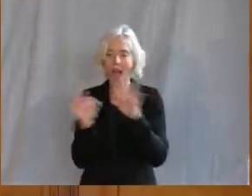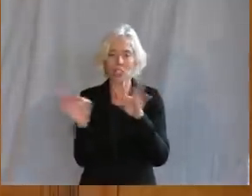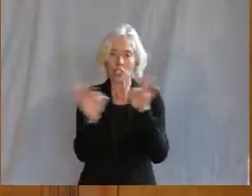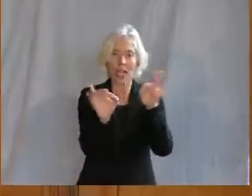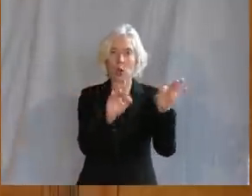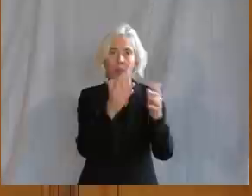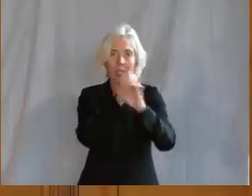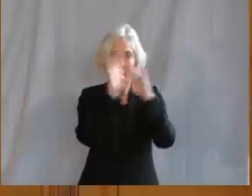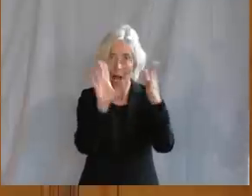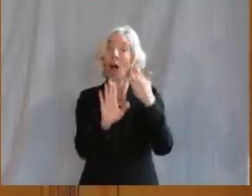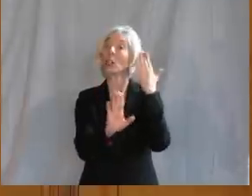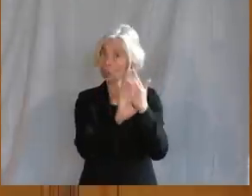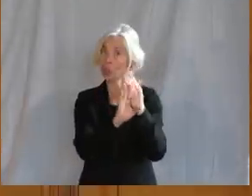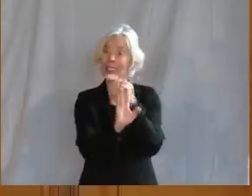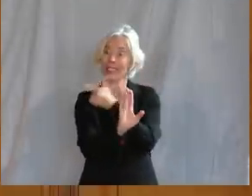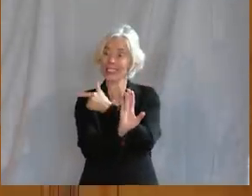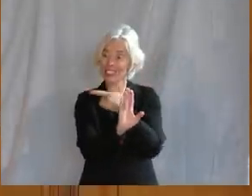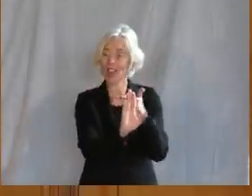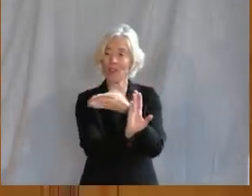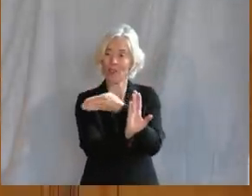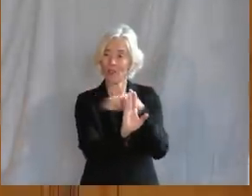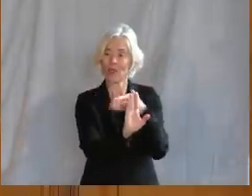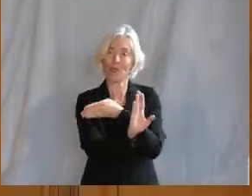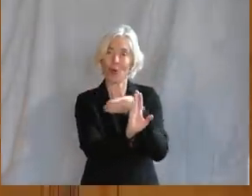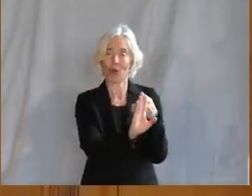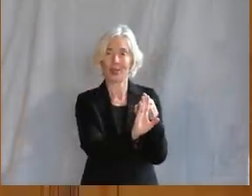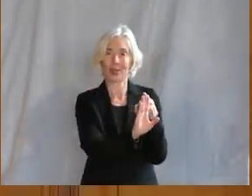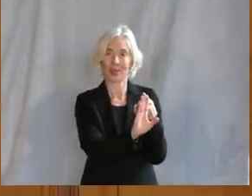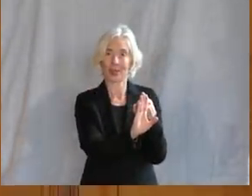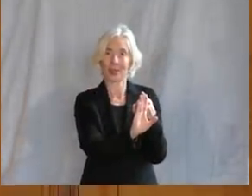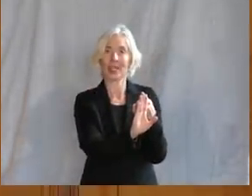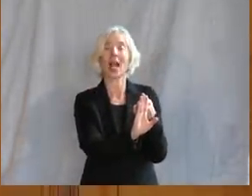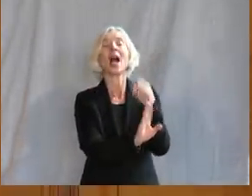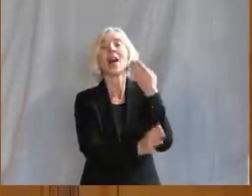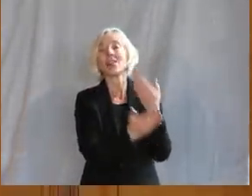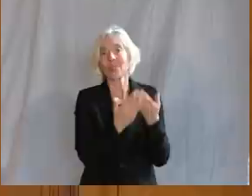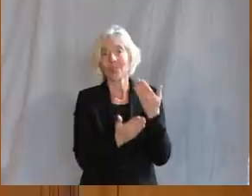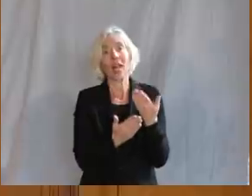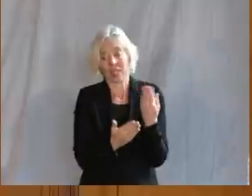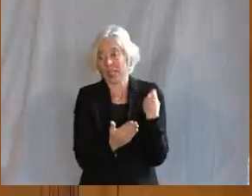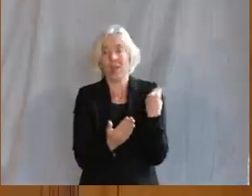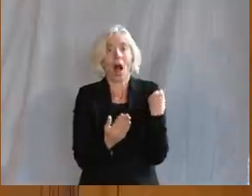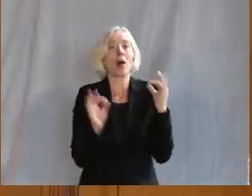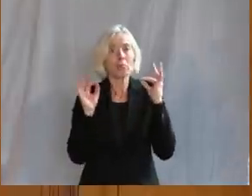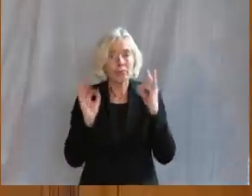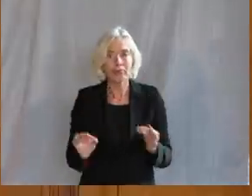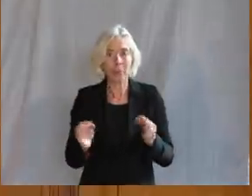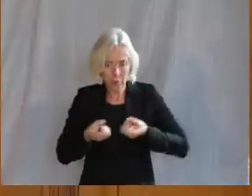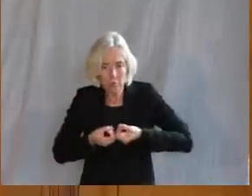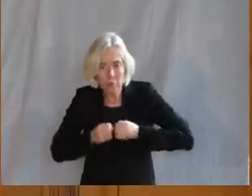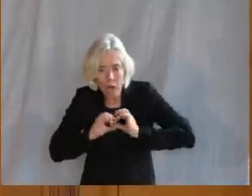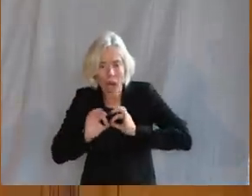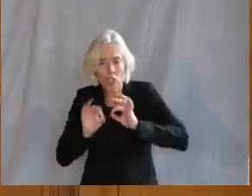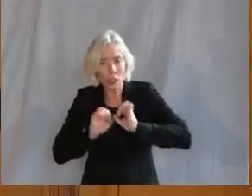letzten 2 Wochen, wie bereits von uns vermutet, ein erhebliches Infektionsgeschehen in Augsburg gegeben hat, eine erhebliche Dunkelziffer, die